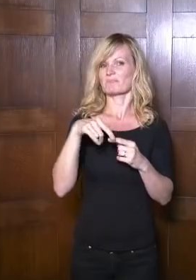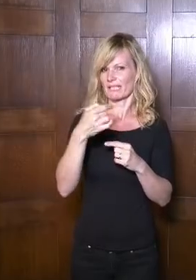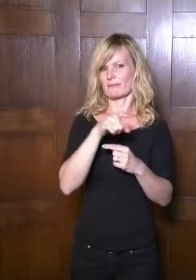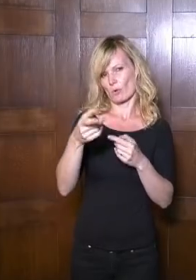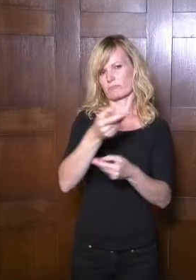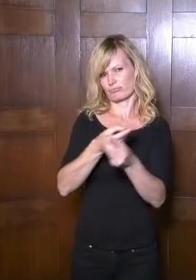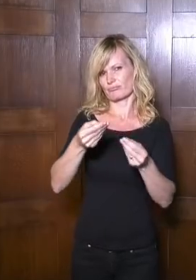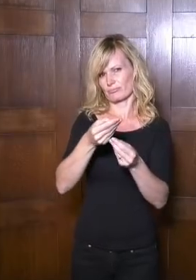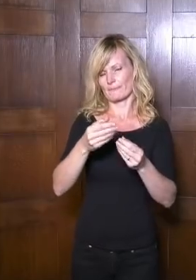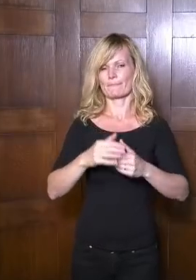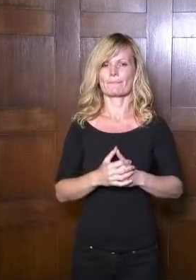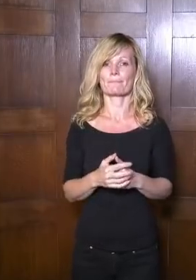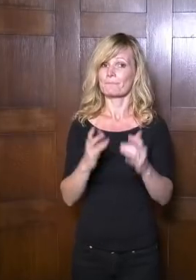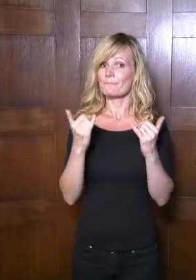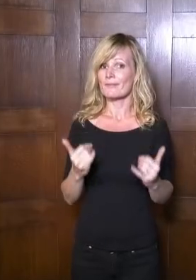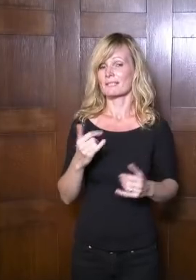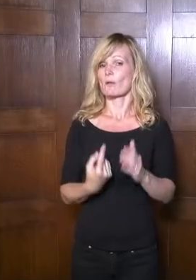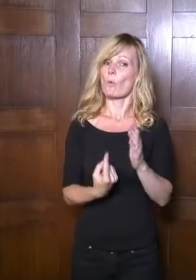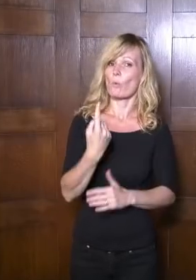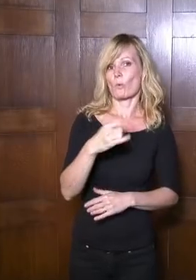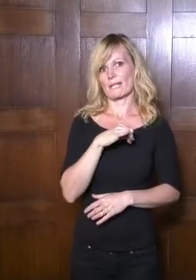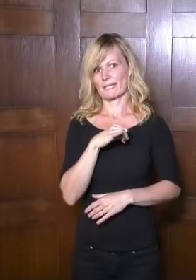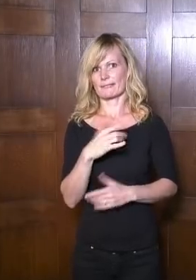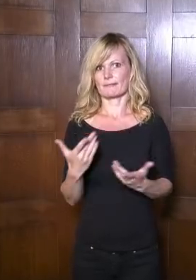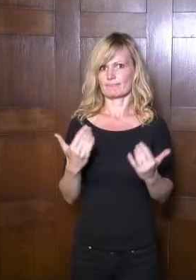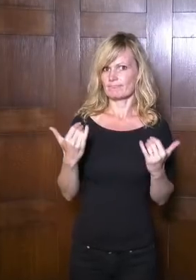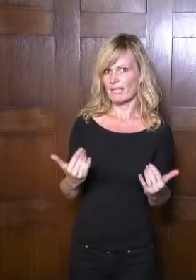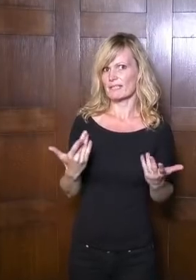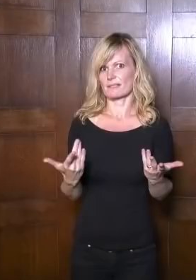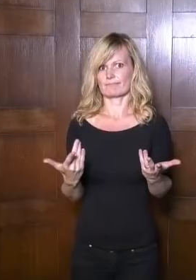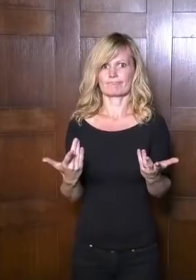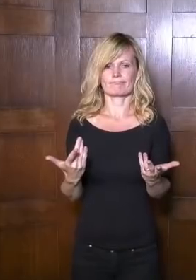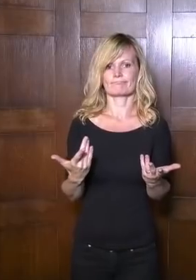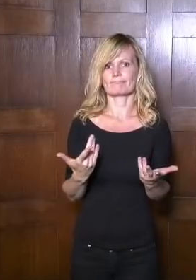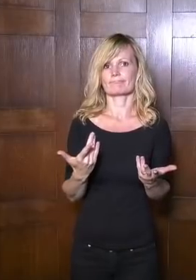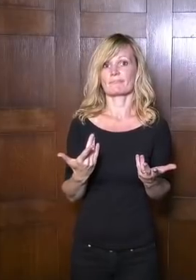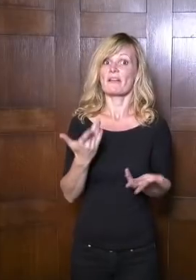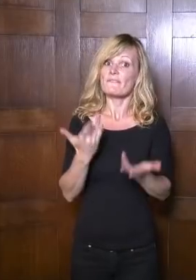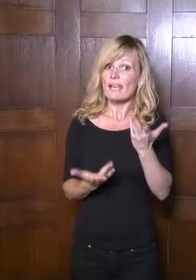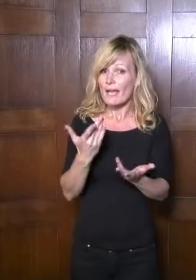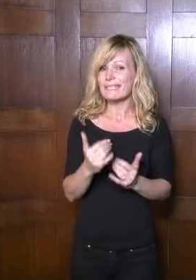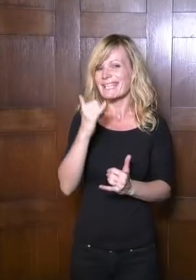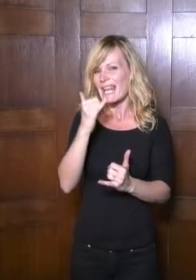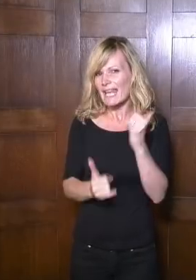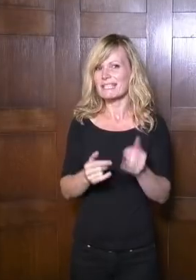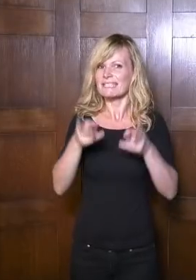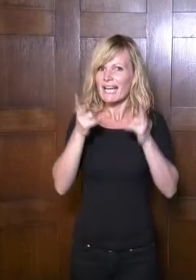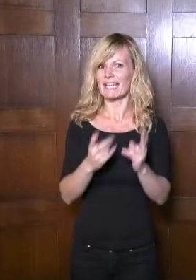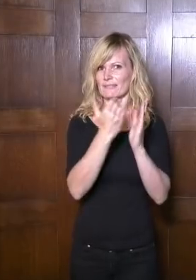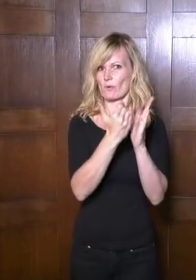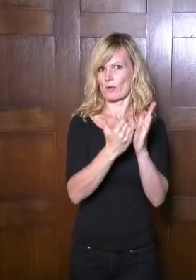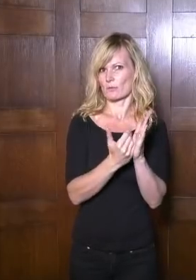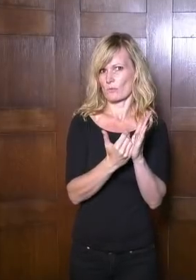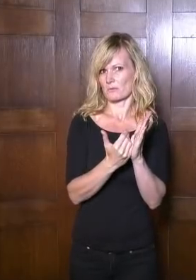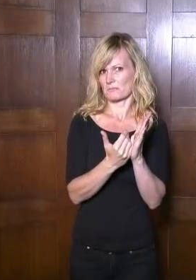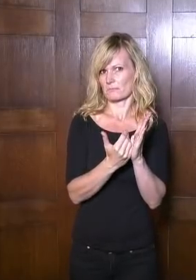daran, jetzt bei dieser, vielleicht einer der letzten Rechtsverordnungen, die